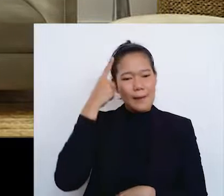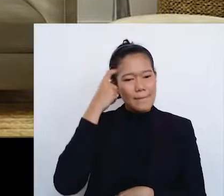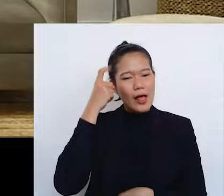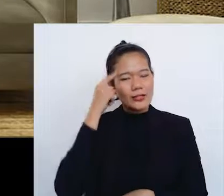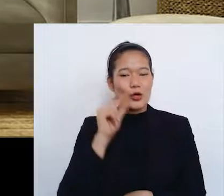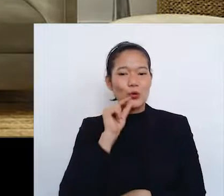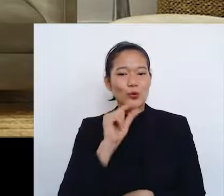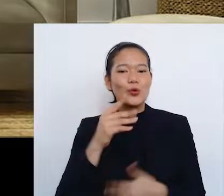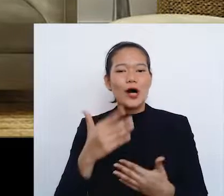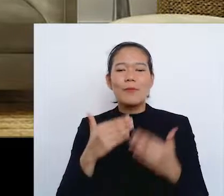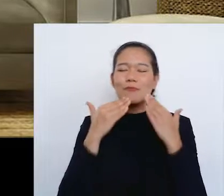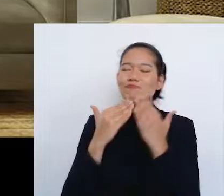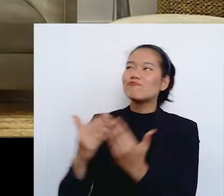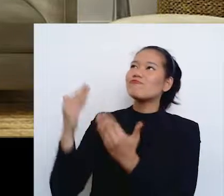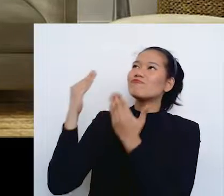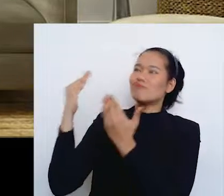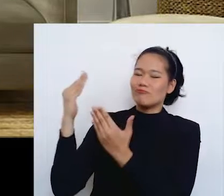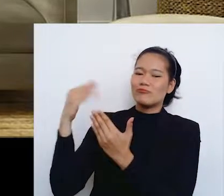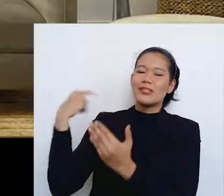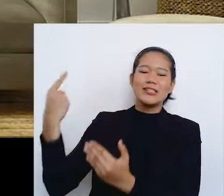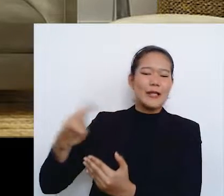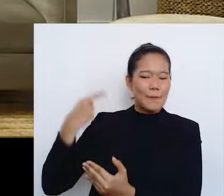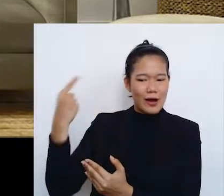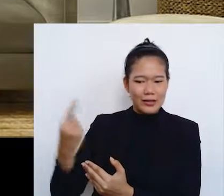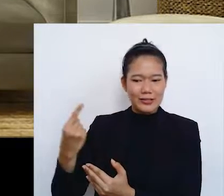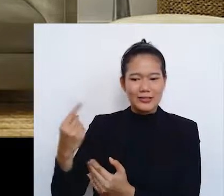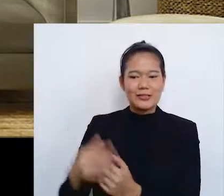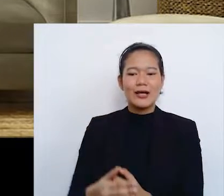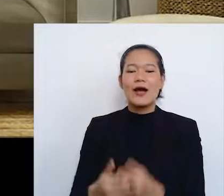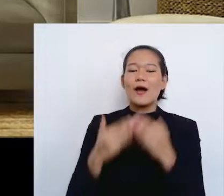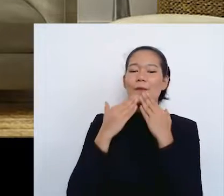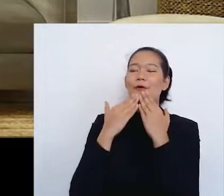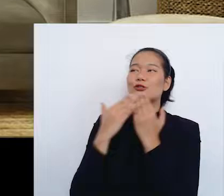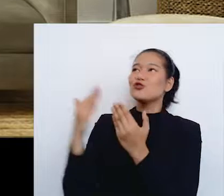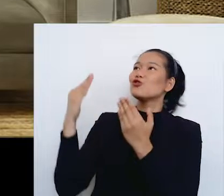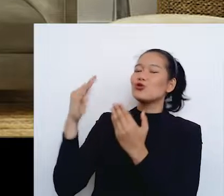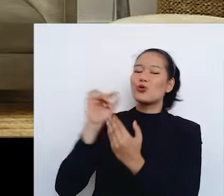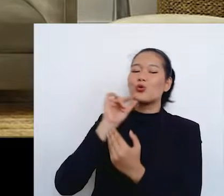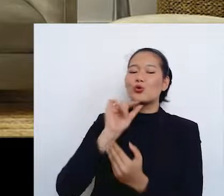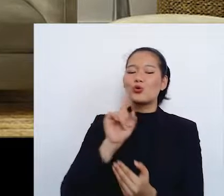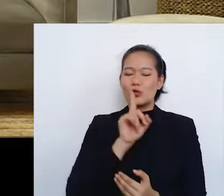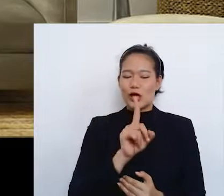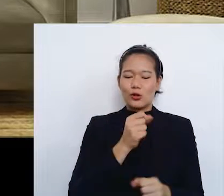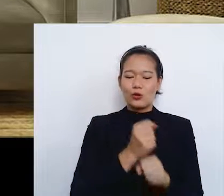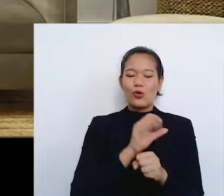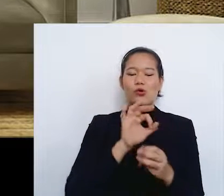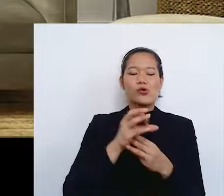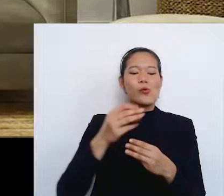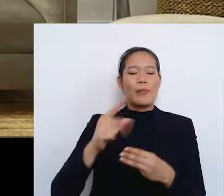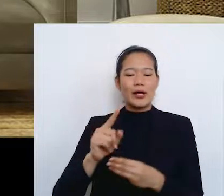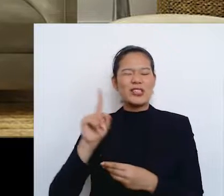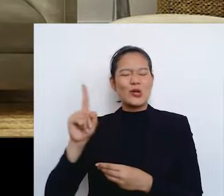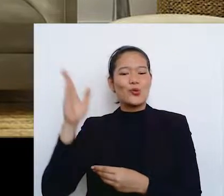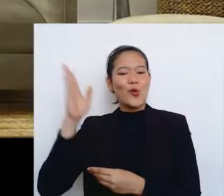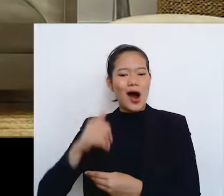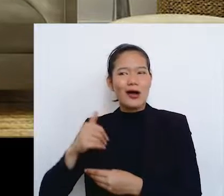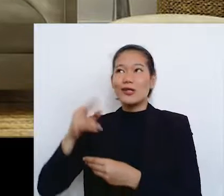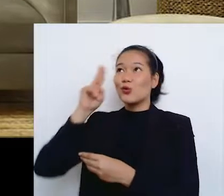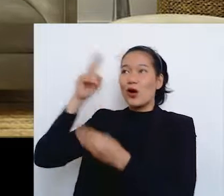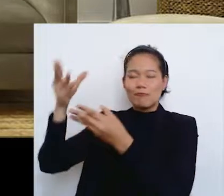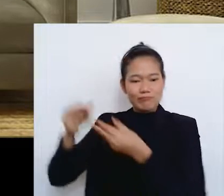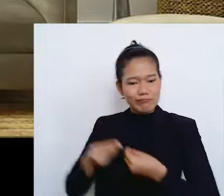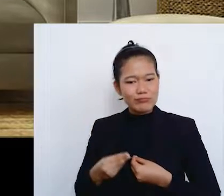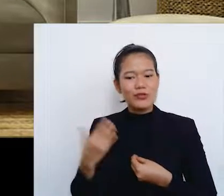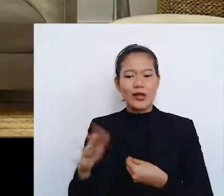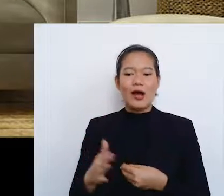kita belajar untuk mengucap syukur setiap hari. Bersyukur untuk satu gomer satu hari yang